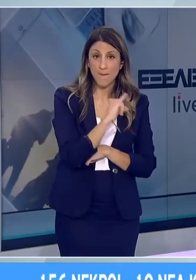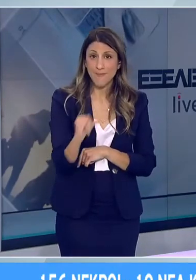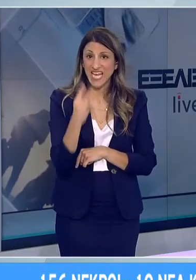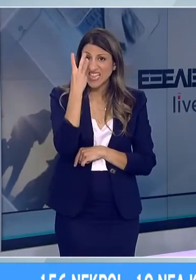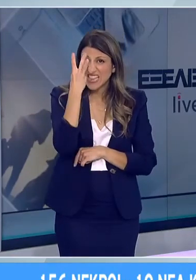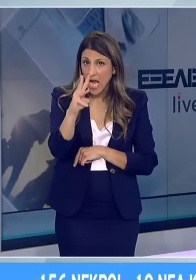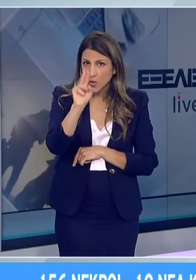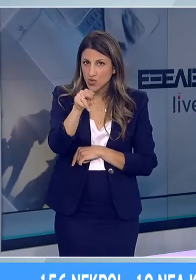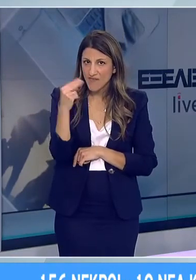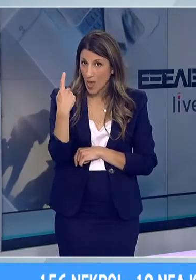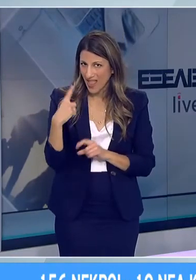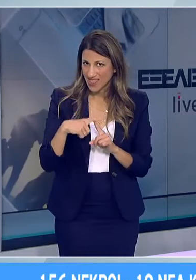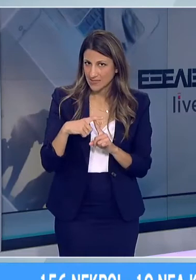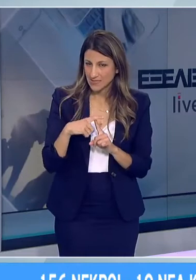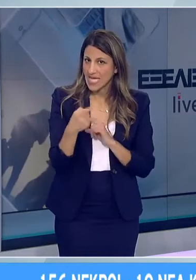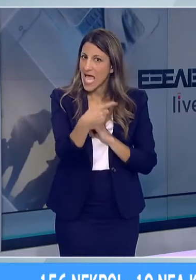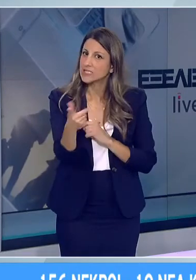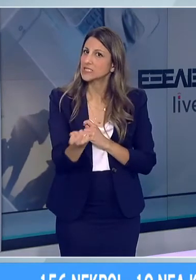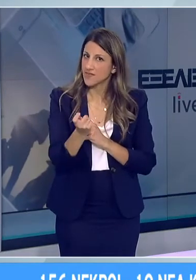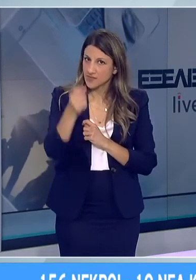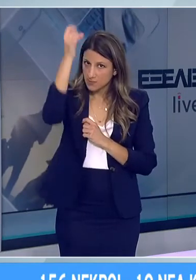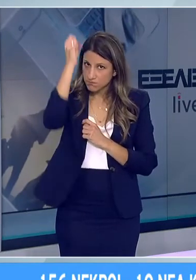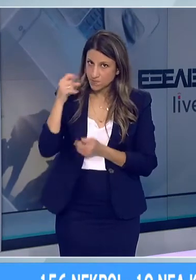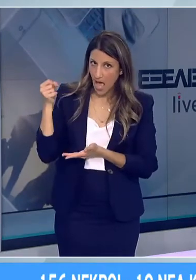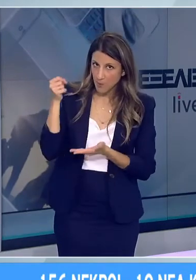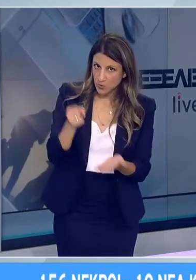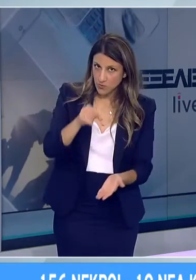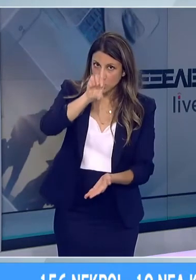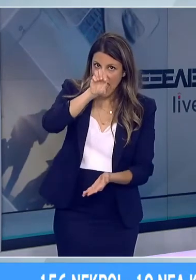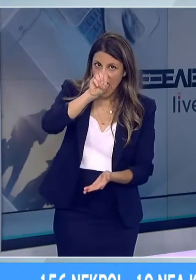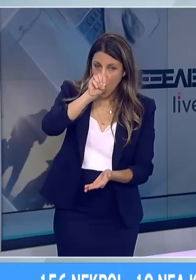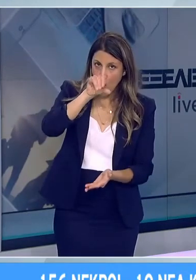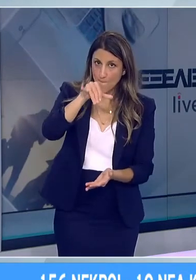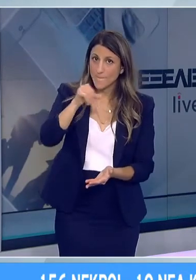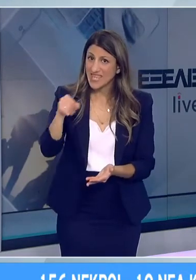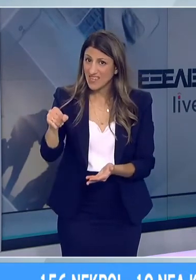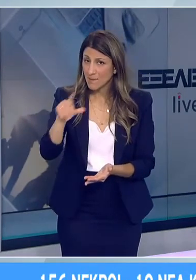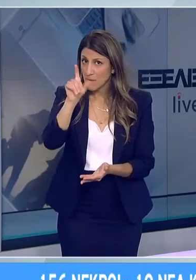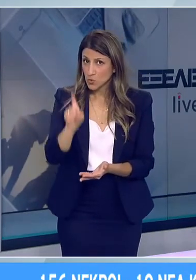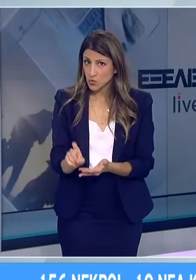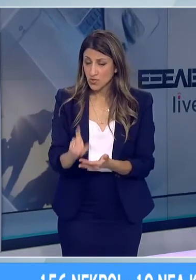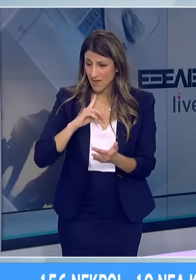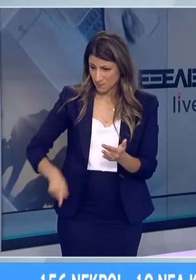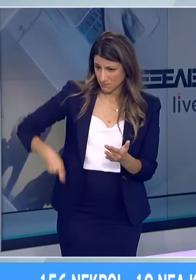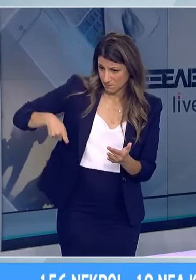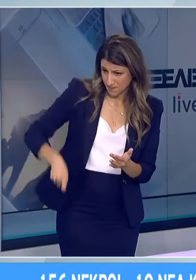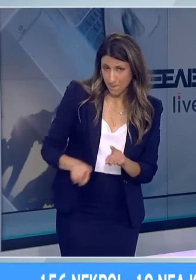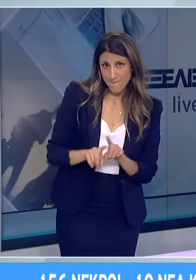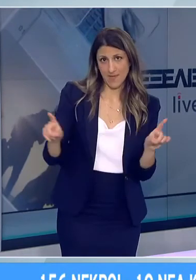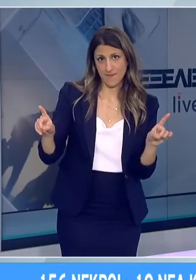ευρώ. Προτίθεστε να προχωρήσετε σε αποζημίωση του τεστ από τον ΕΟΠΗ, ώστε να μην πληρώνει ασθενείς από την τσέπη του το τεστ του